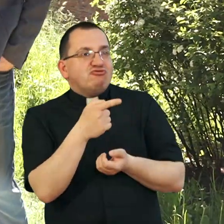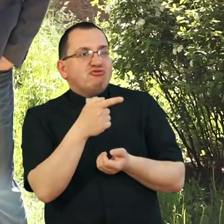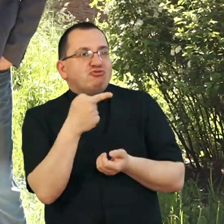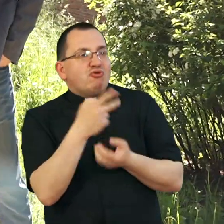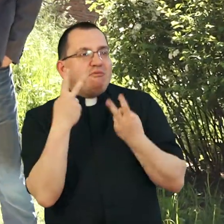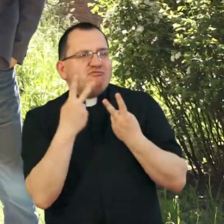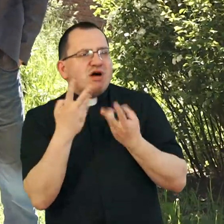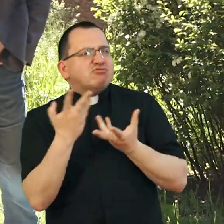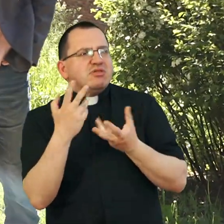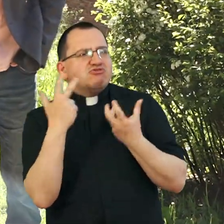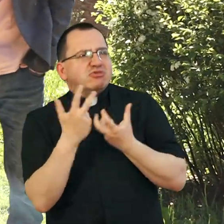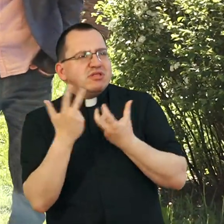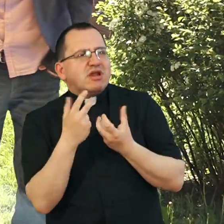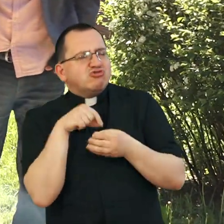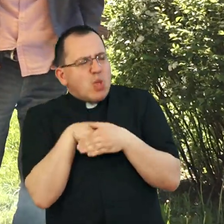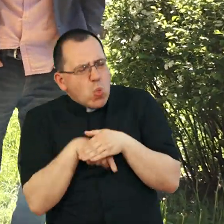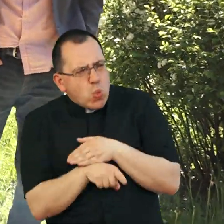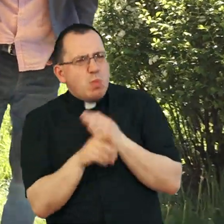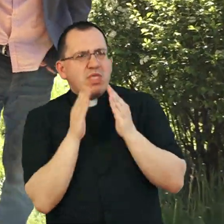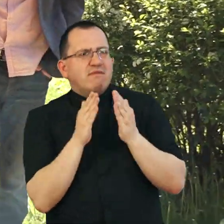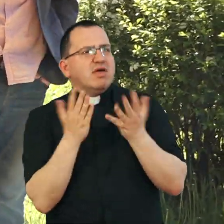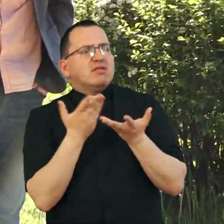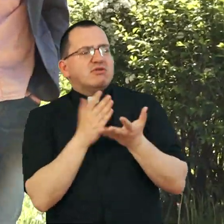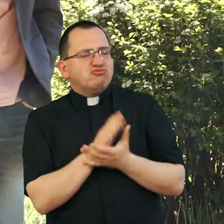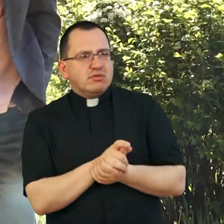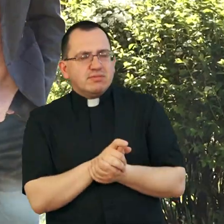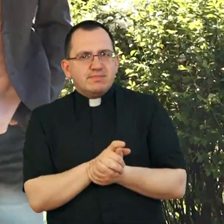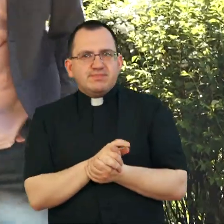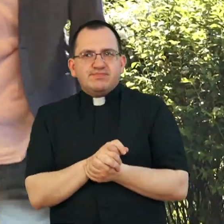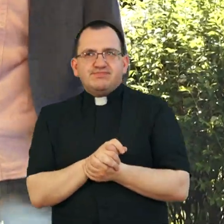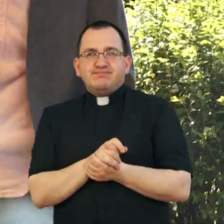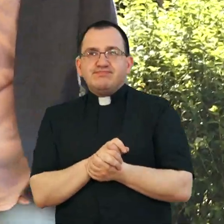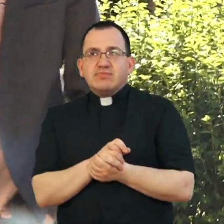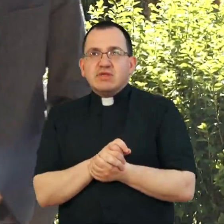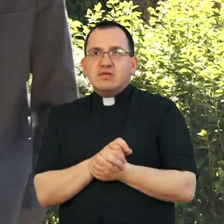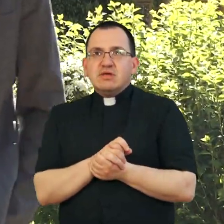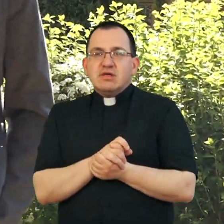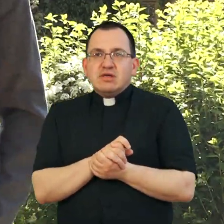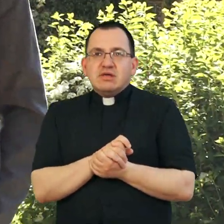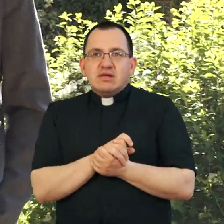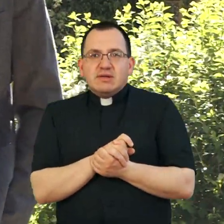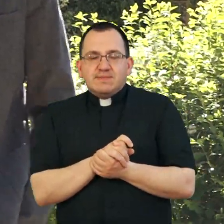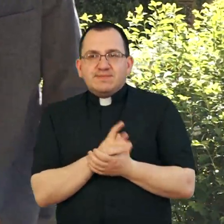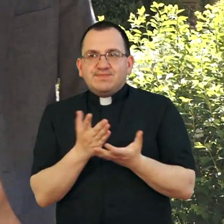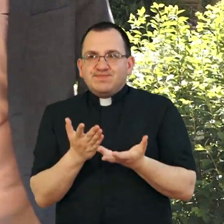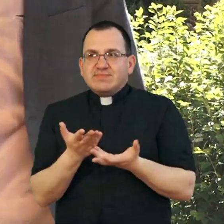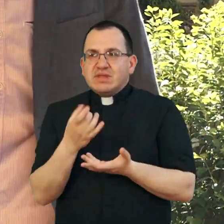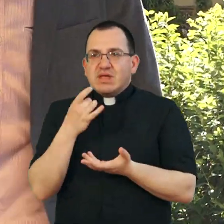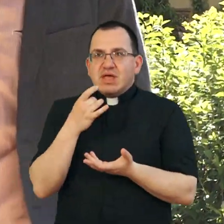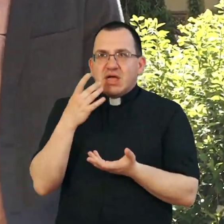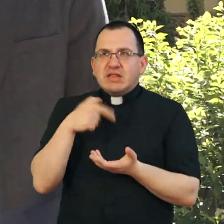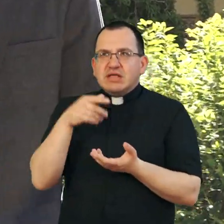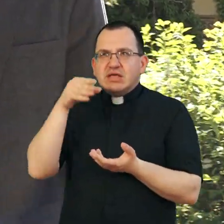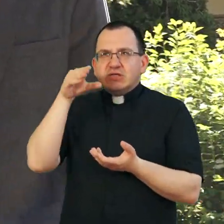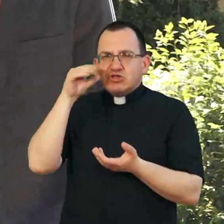važno? Zašto tražite tu dublju vjeru? Zašto idete za tim? Pa evo, to je kad se spozna ta istina,